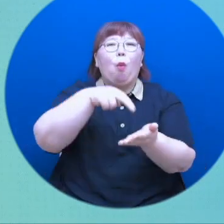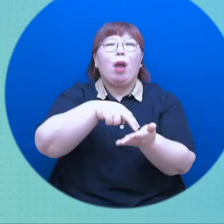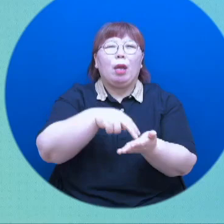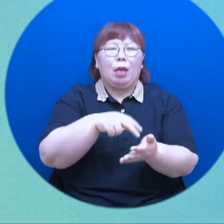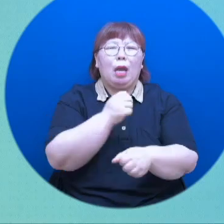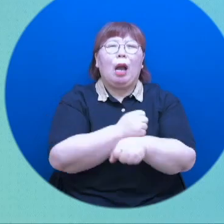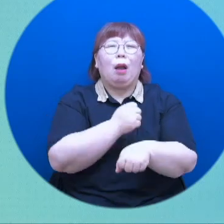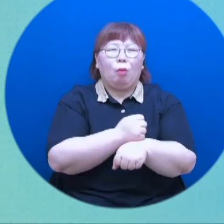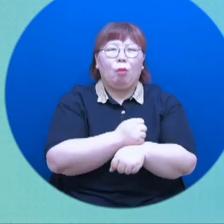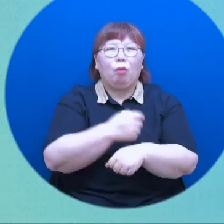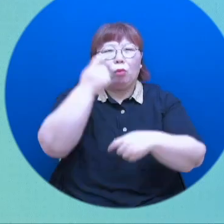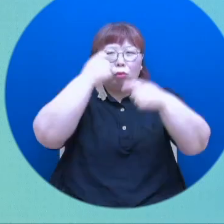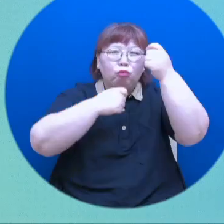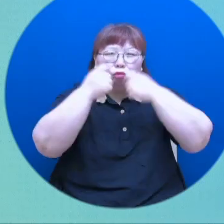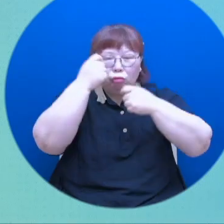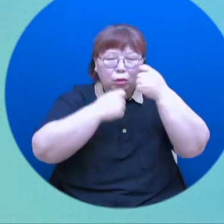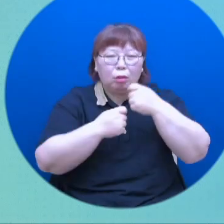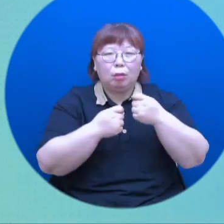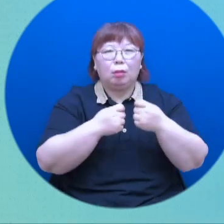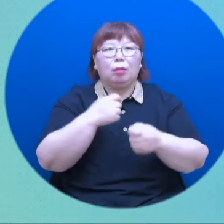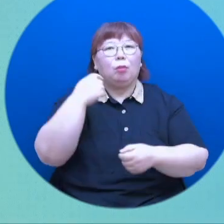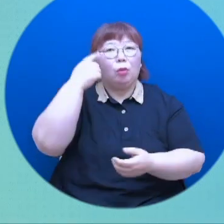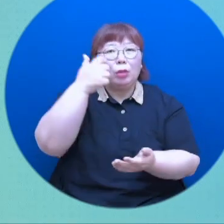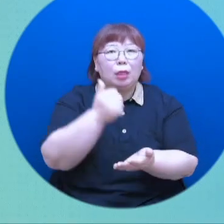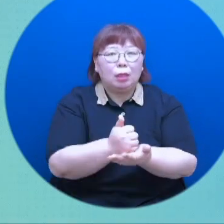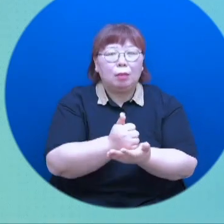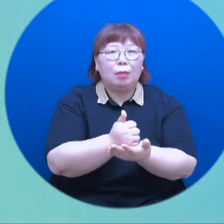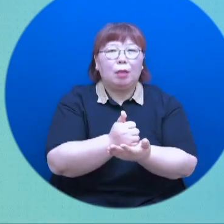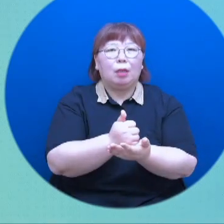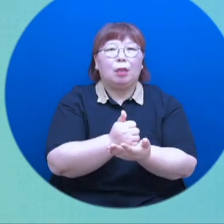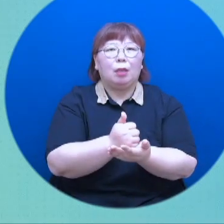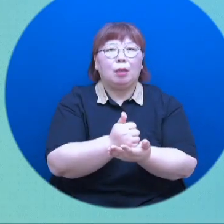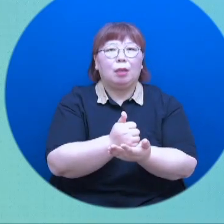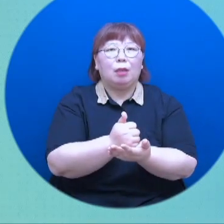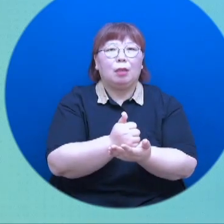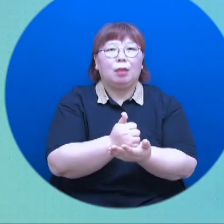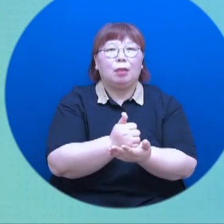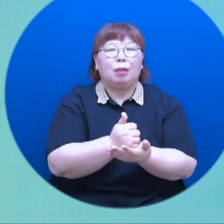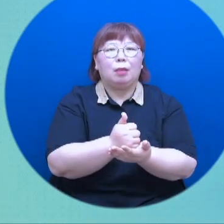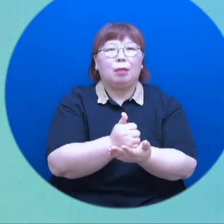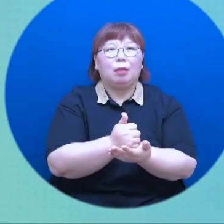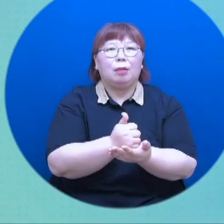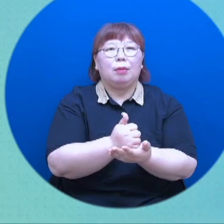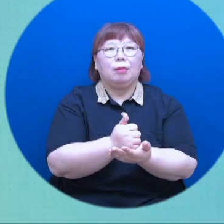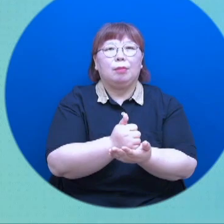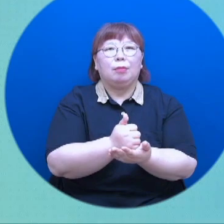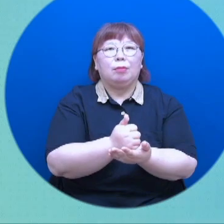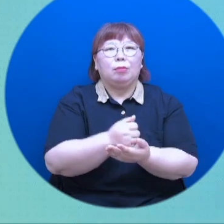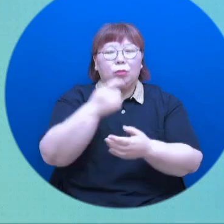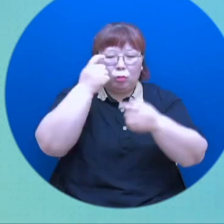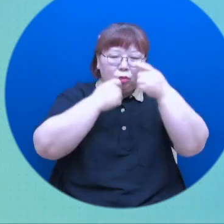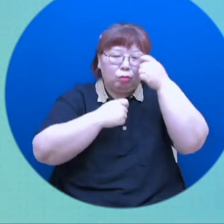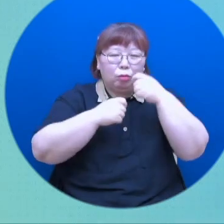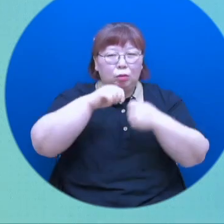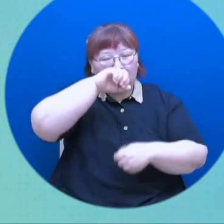울던 목사님이 몸을 추스렸어요. 그리고 눈물을